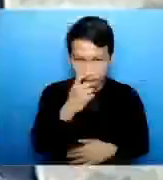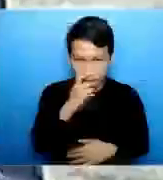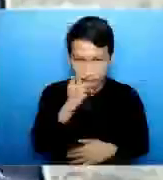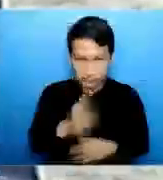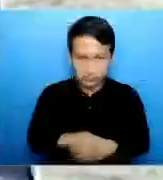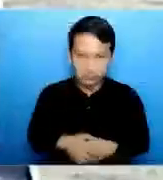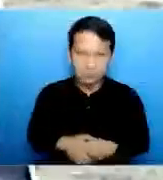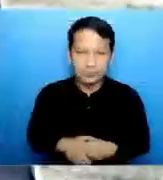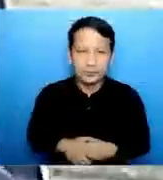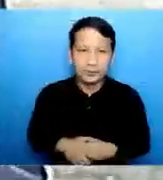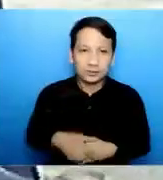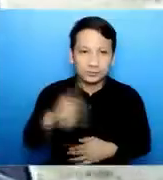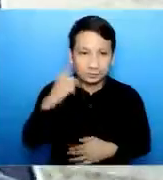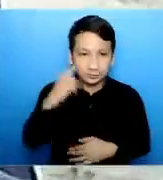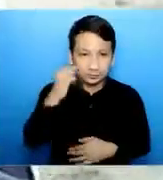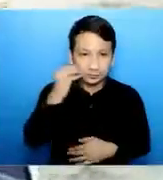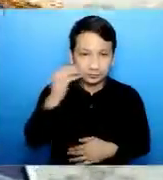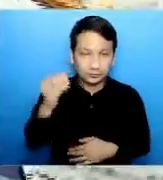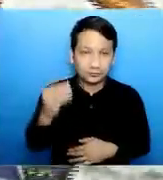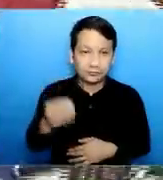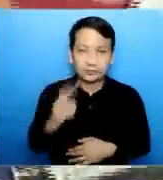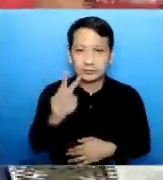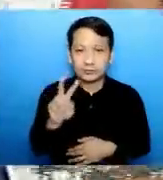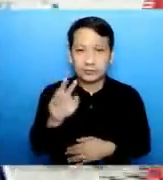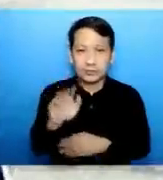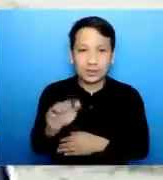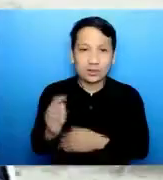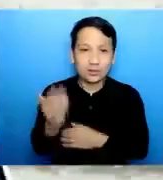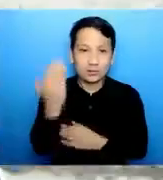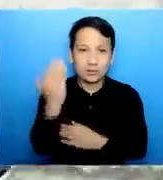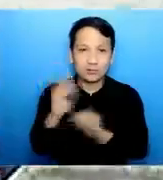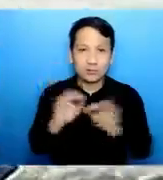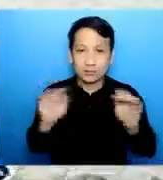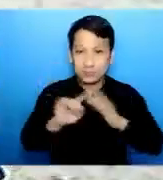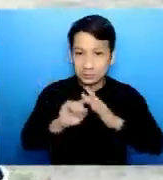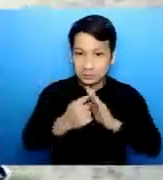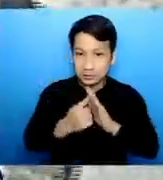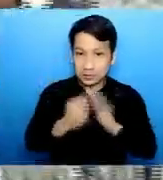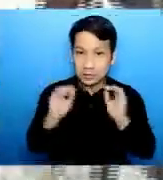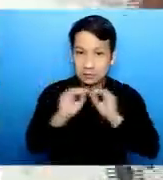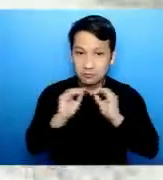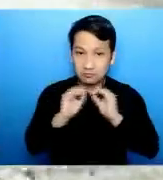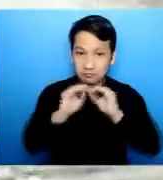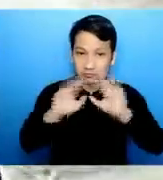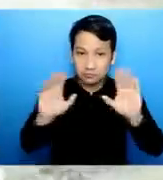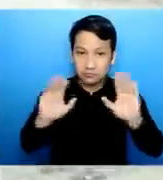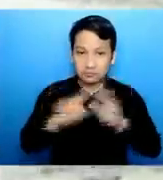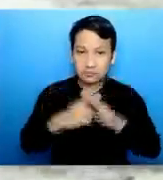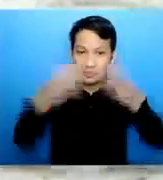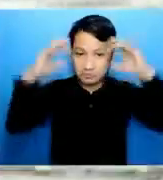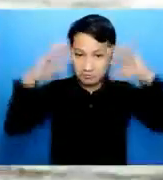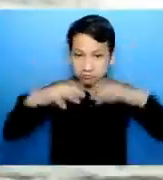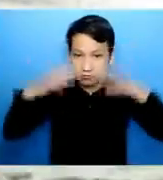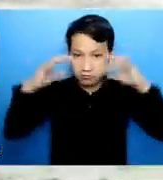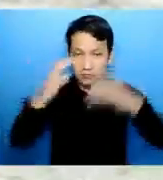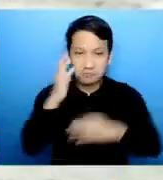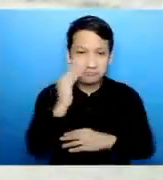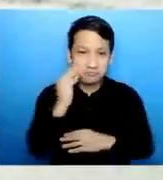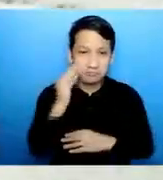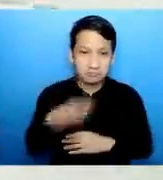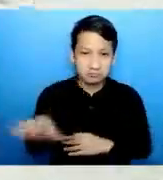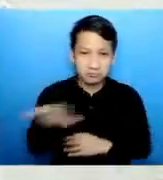Paolo at Marga, pasado alas 2 ng madaling araw ay nagsimula ng paging pag-ambo na lamang yung nararanasan